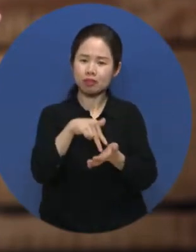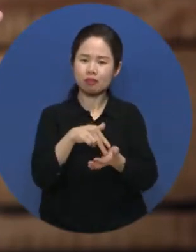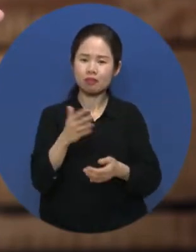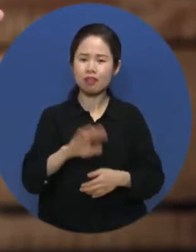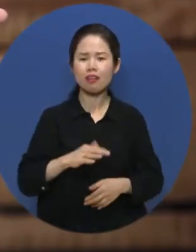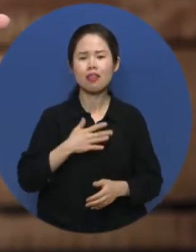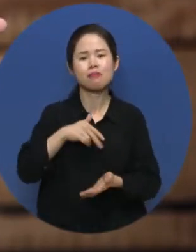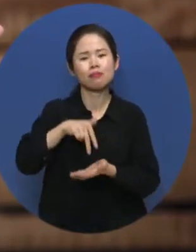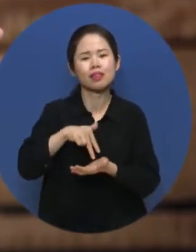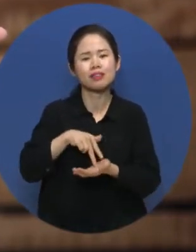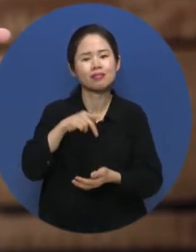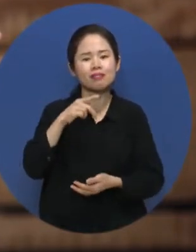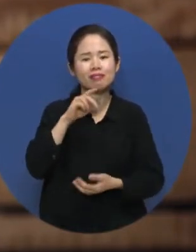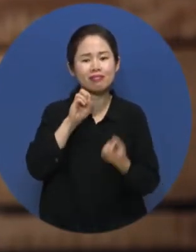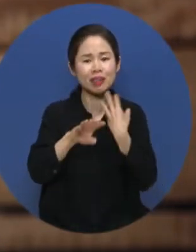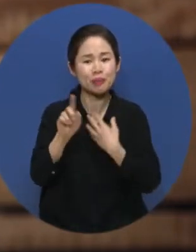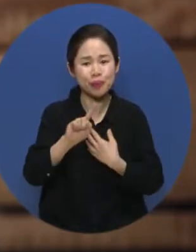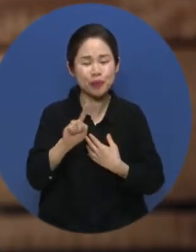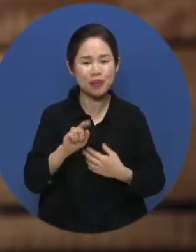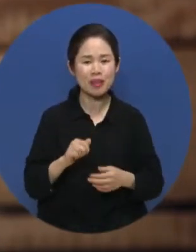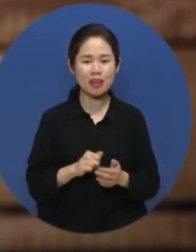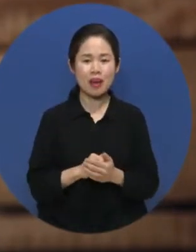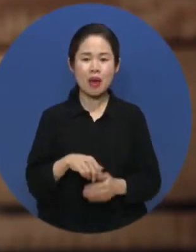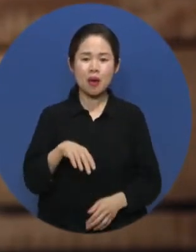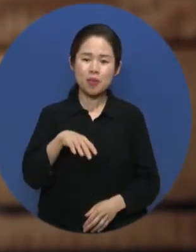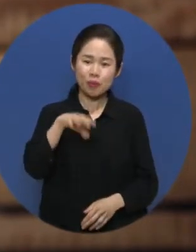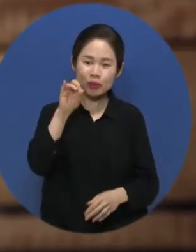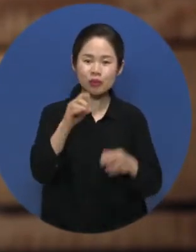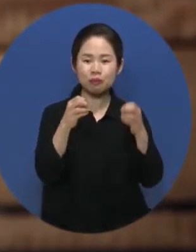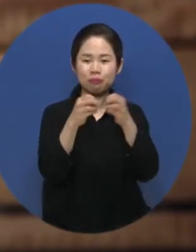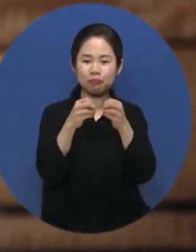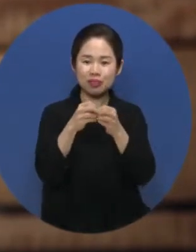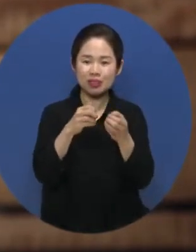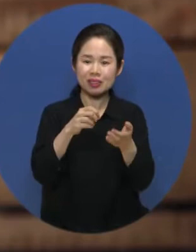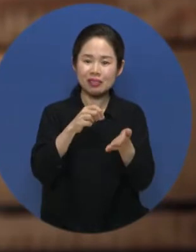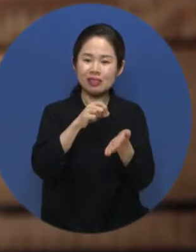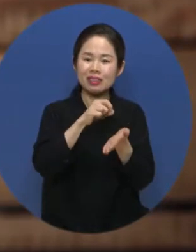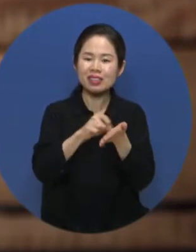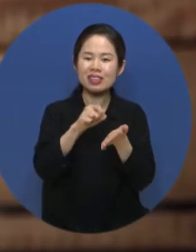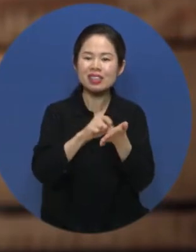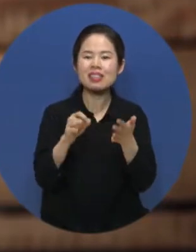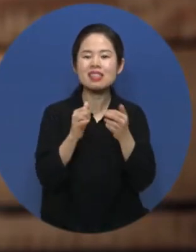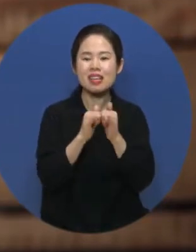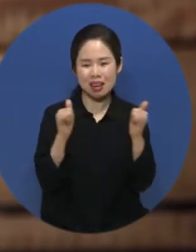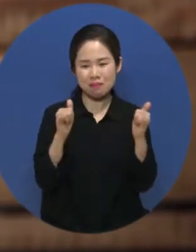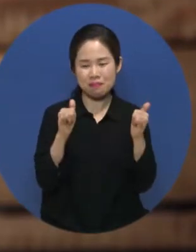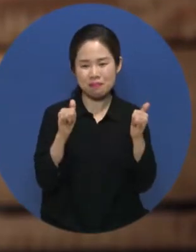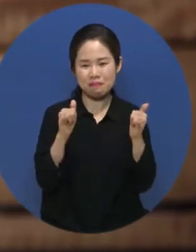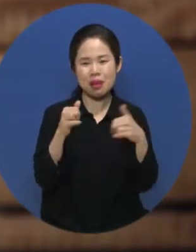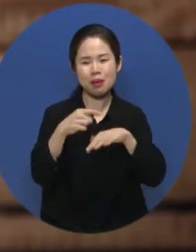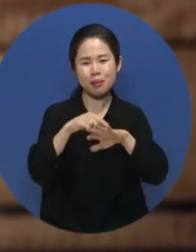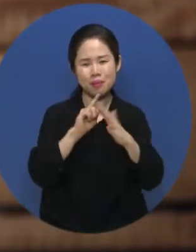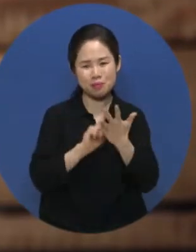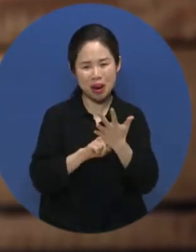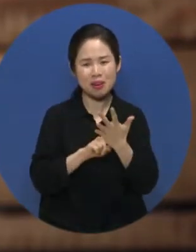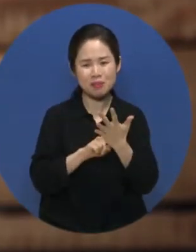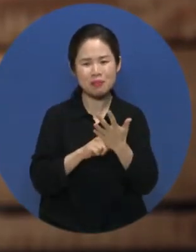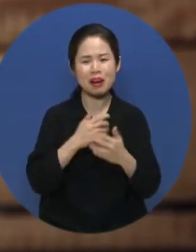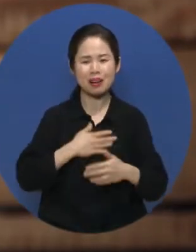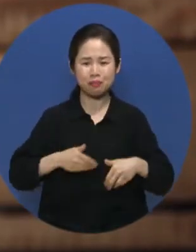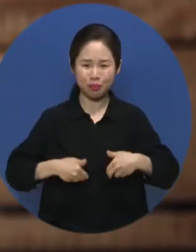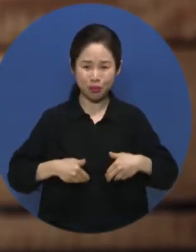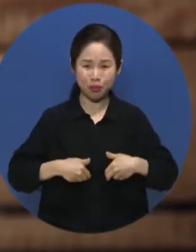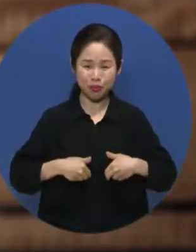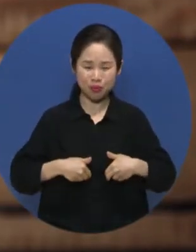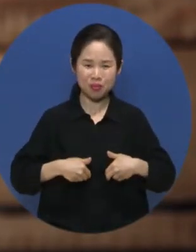어떻게 생각하냐면은 먼저 그 글씨를 쓴 사람의 입장을 헤아리는 노력이 바로 우리 사회의 장애에 대한 편견과